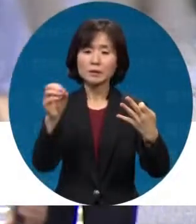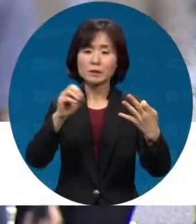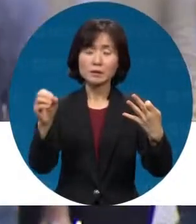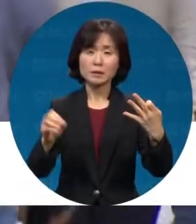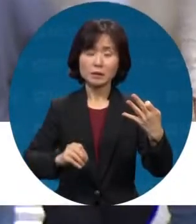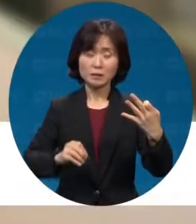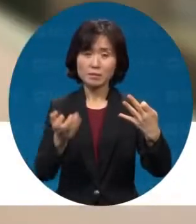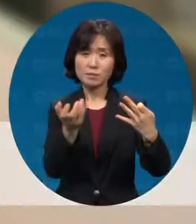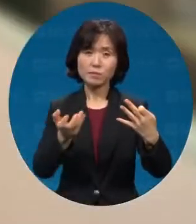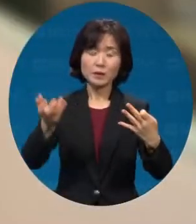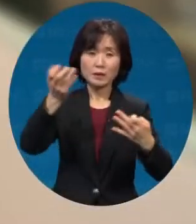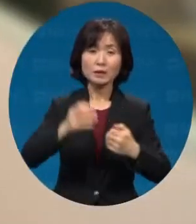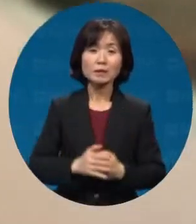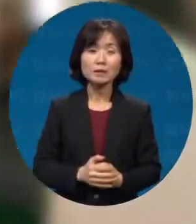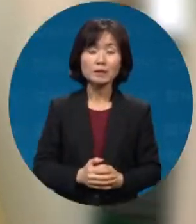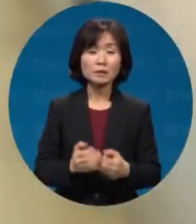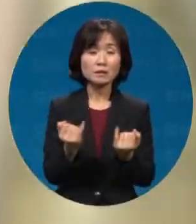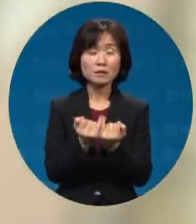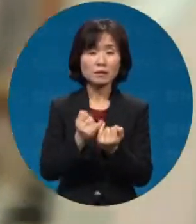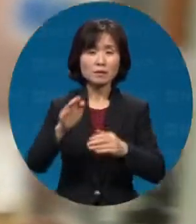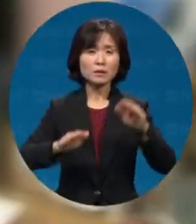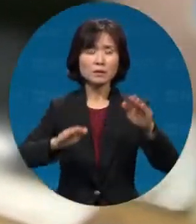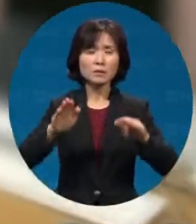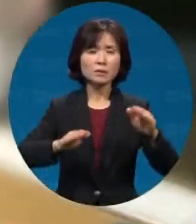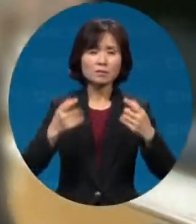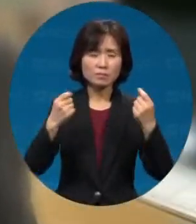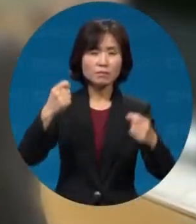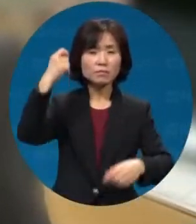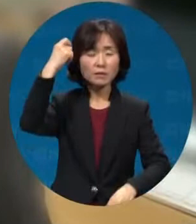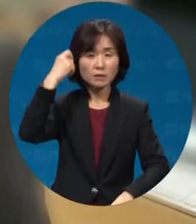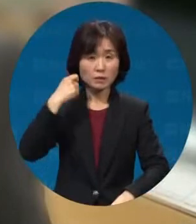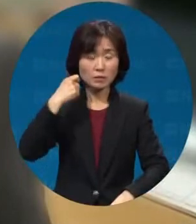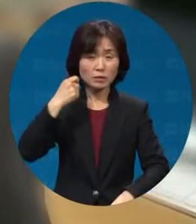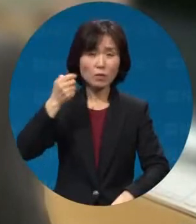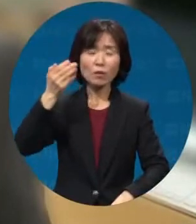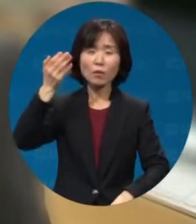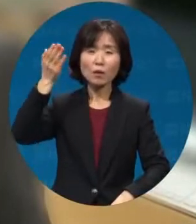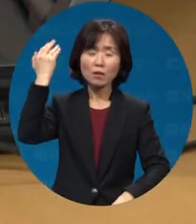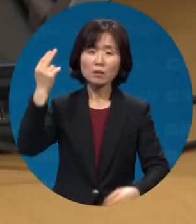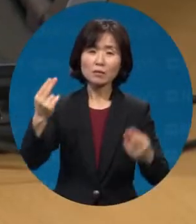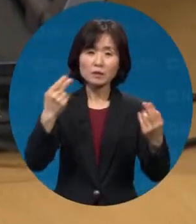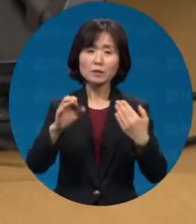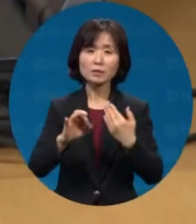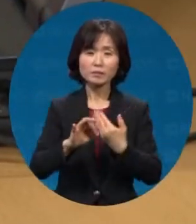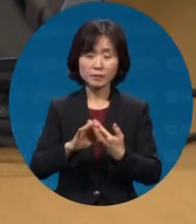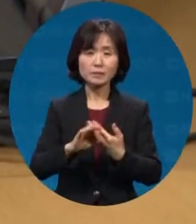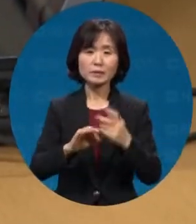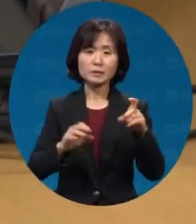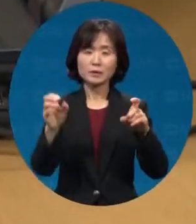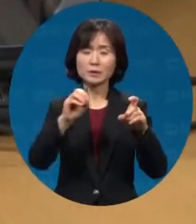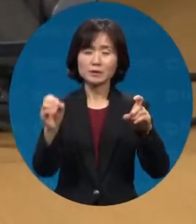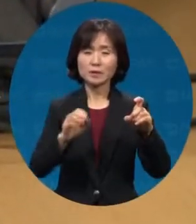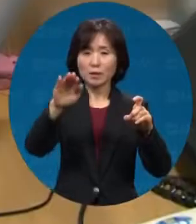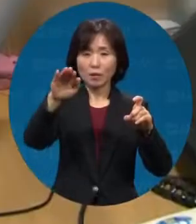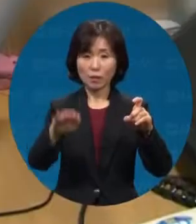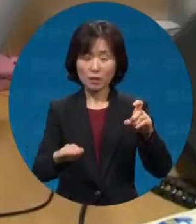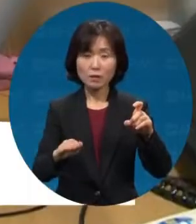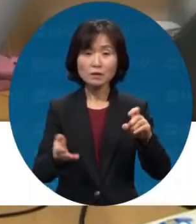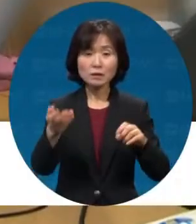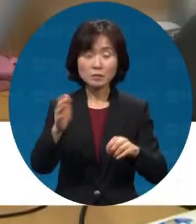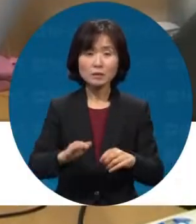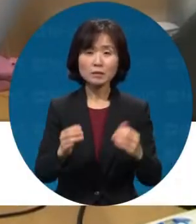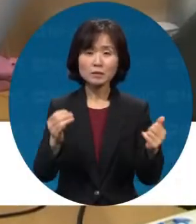수치입니다 여성이 차별을 받는다는 인식도 과거에 비해 10% 포인트 가까이 낮아졌습니다 그러나